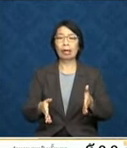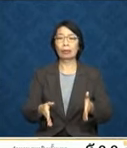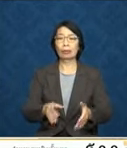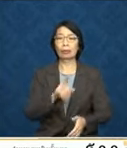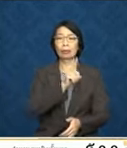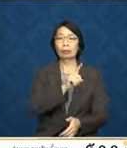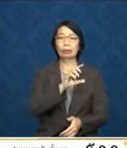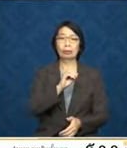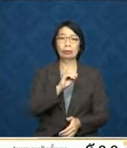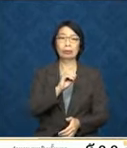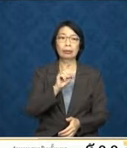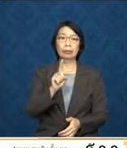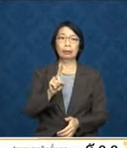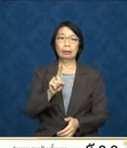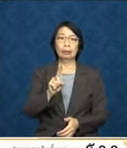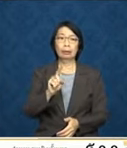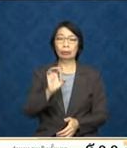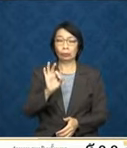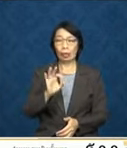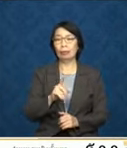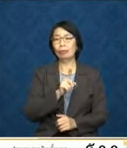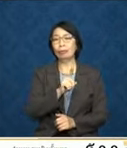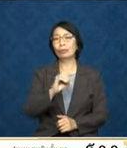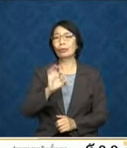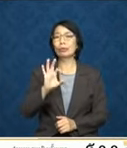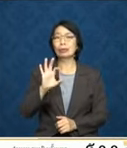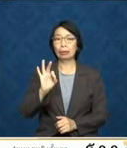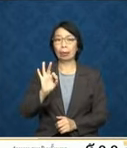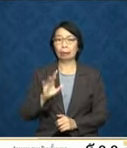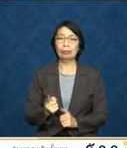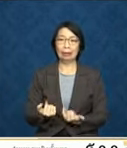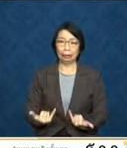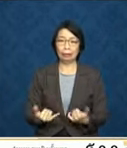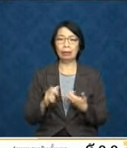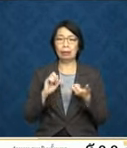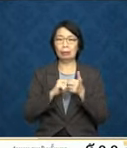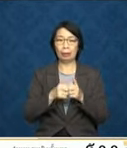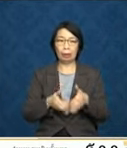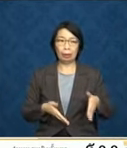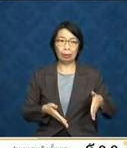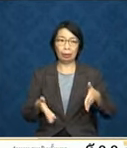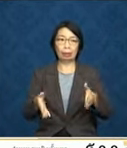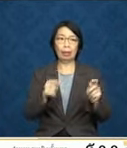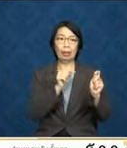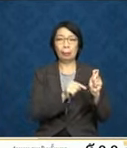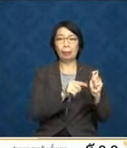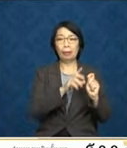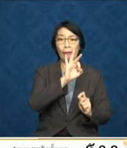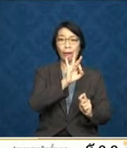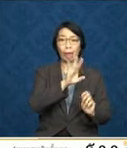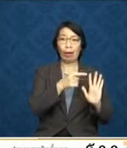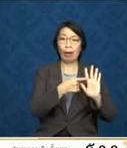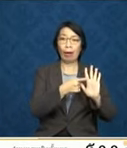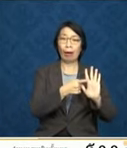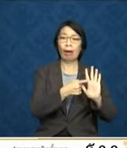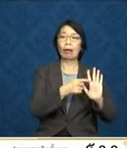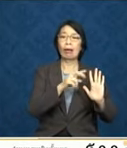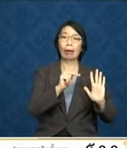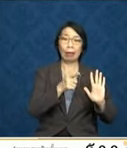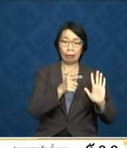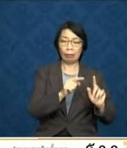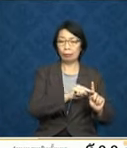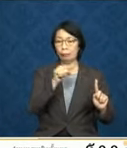เป็นทางแยกจากถนน107ช่วง3แยกบอดมันฝางอำเภอฝางไปยังอำเภอ